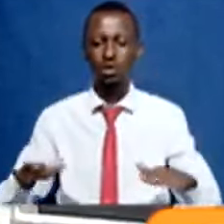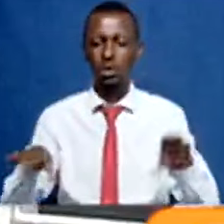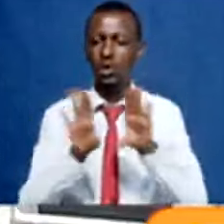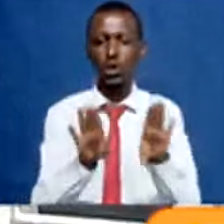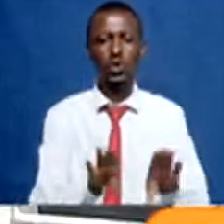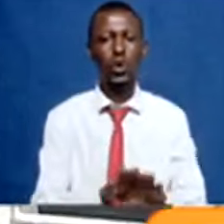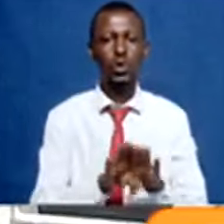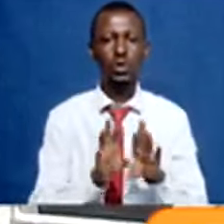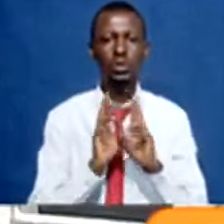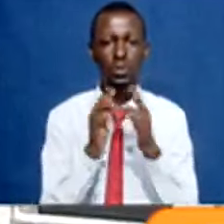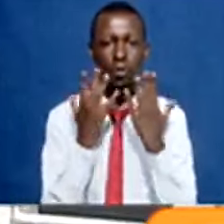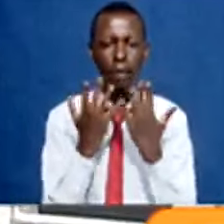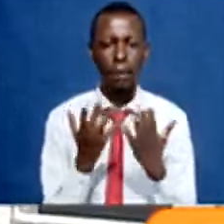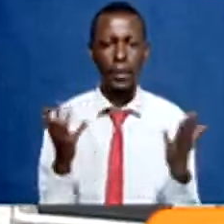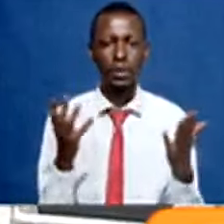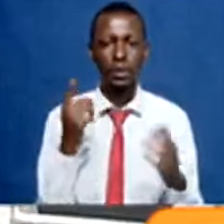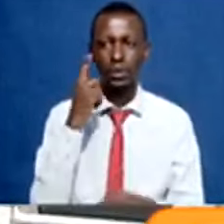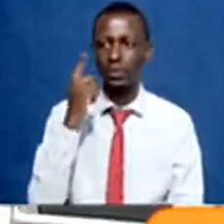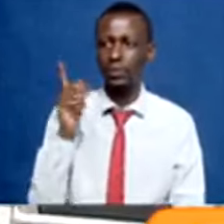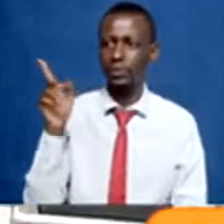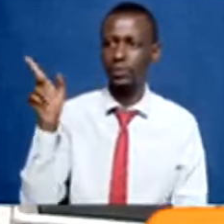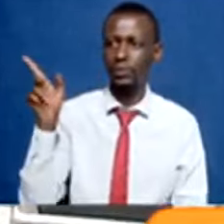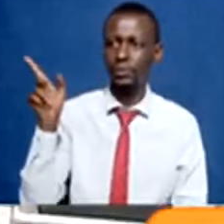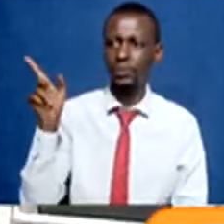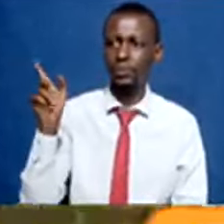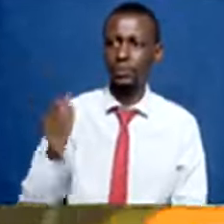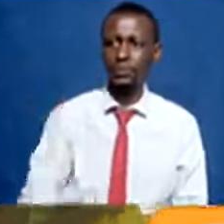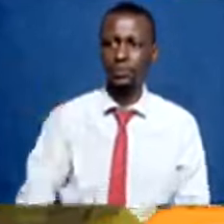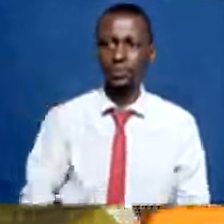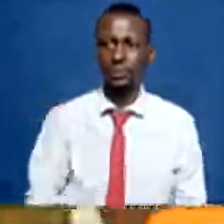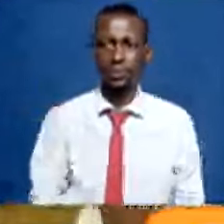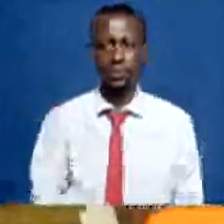wetu Ben Kirui ana taarifa hiyo kwa kina.